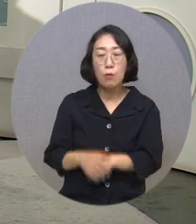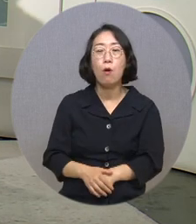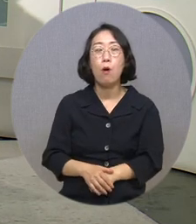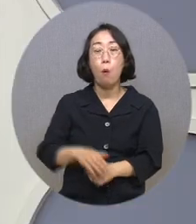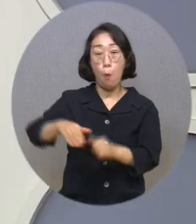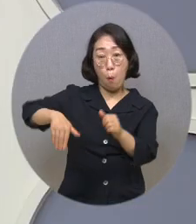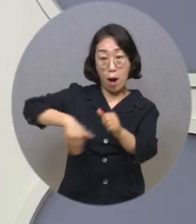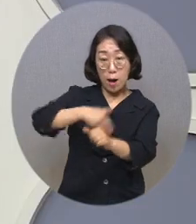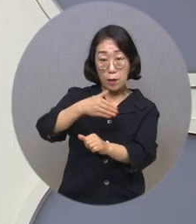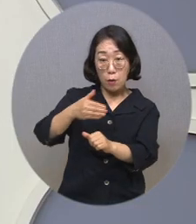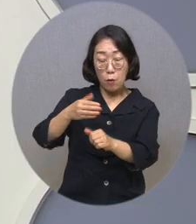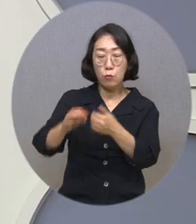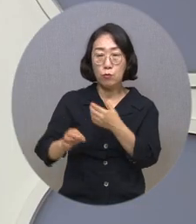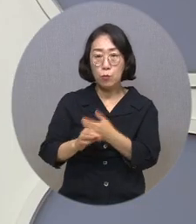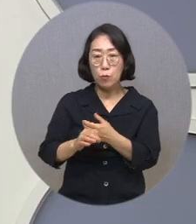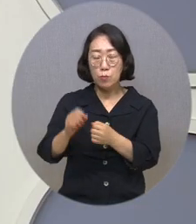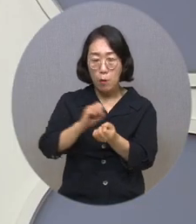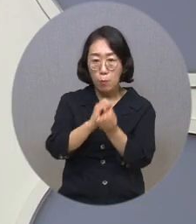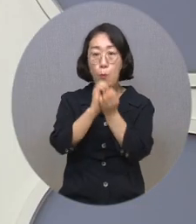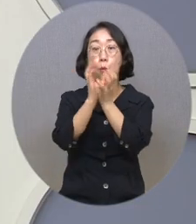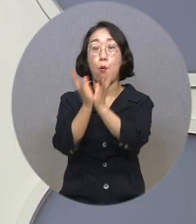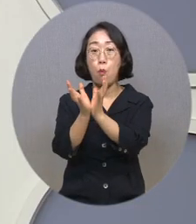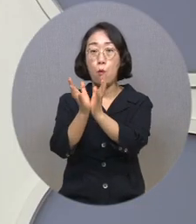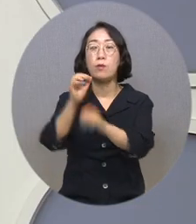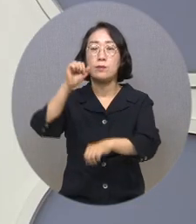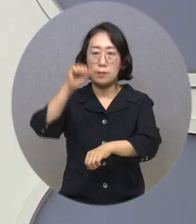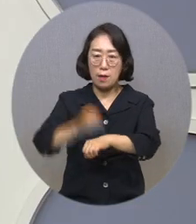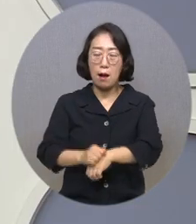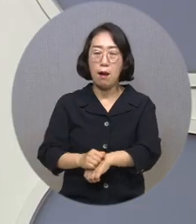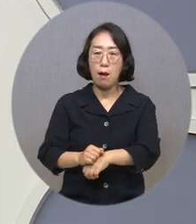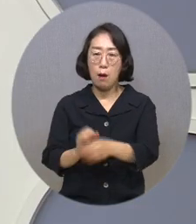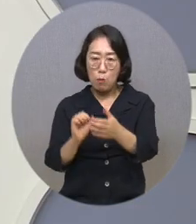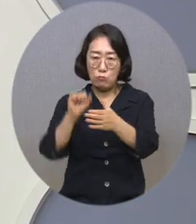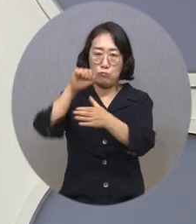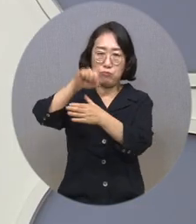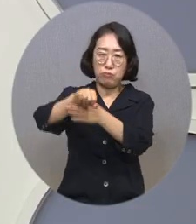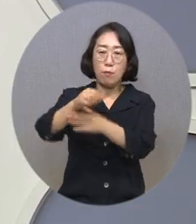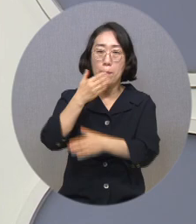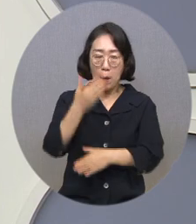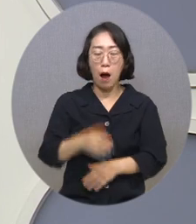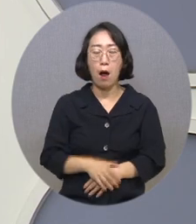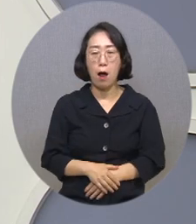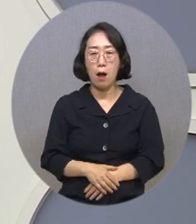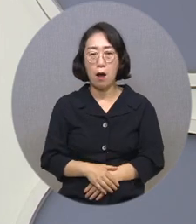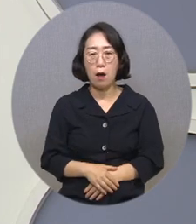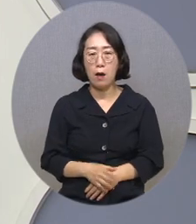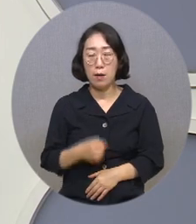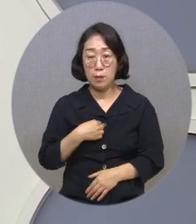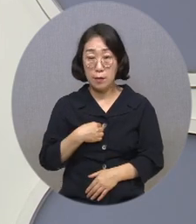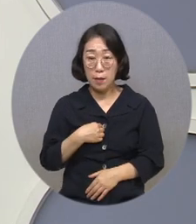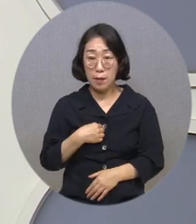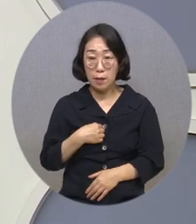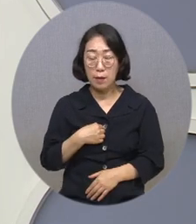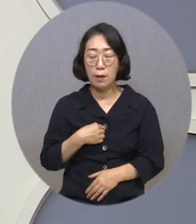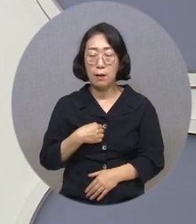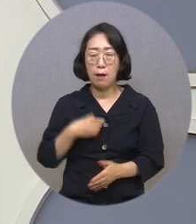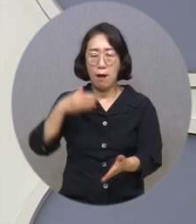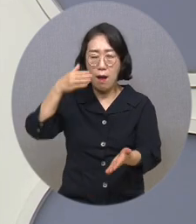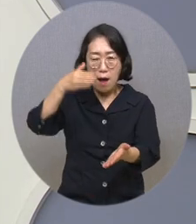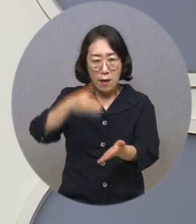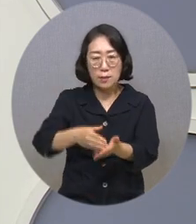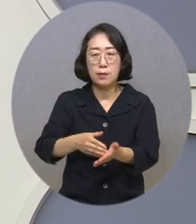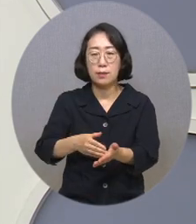마련해주니까 그래서 제 철학이 있다면 이게 이제 제가 끝까지 가지고 가야 되고 변하지 않아야